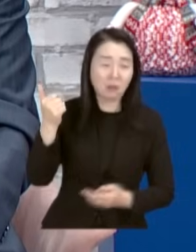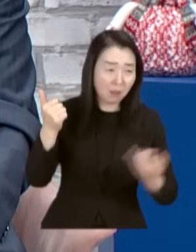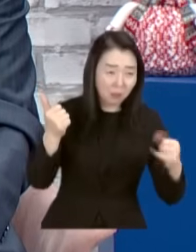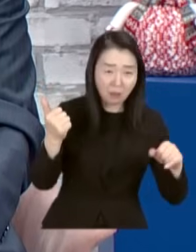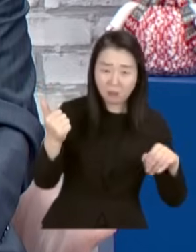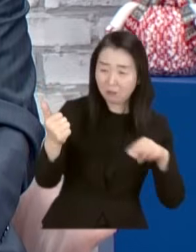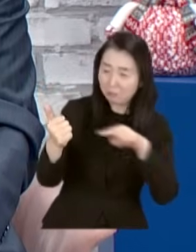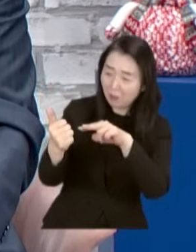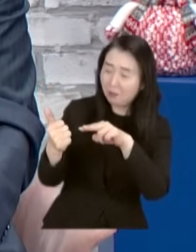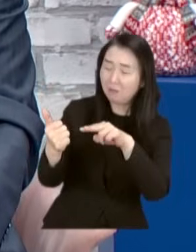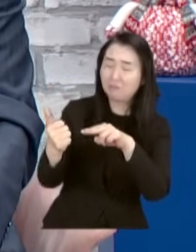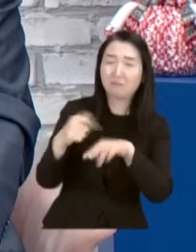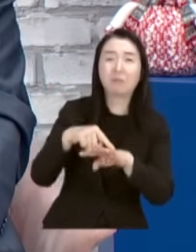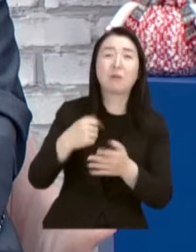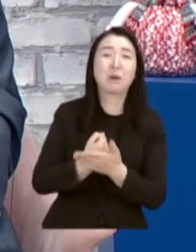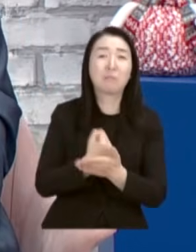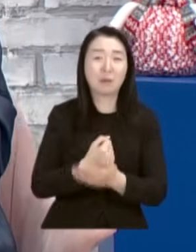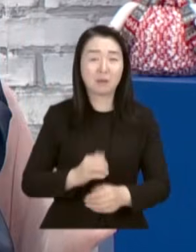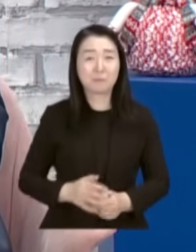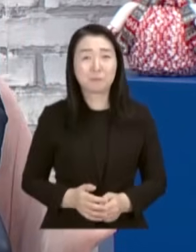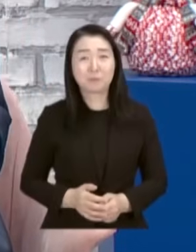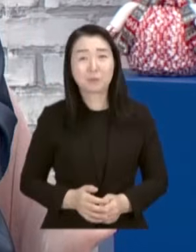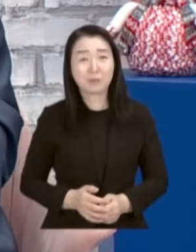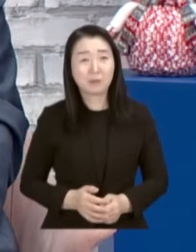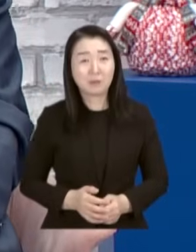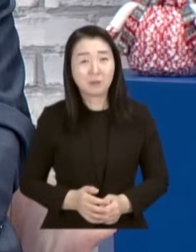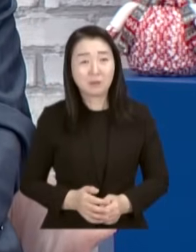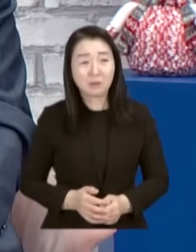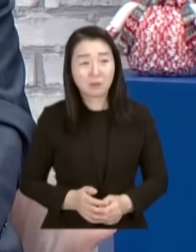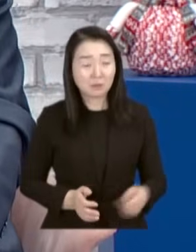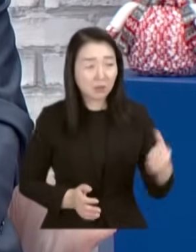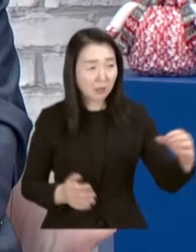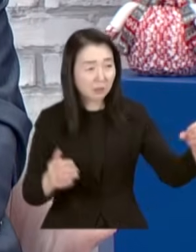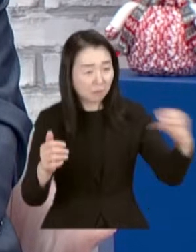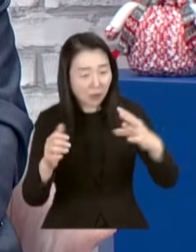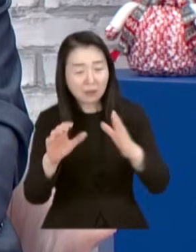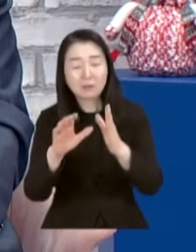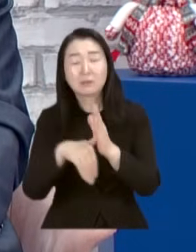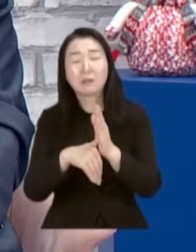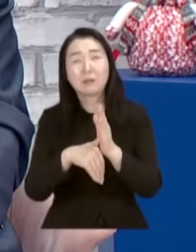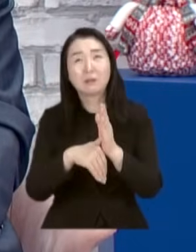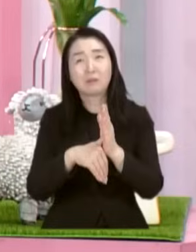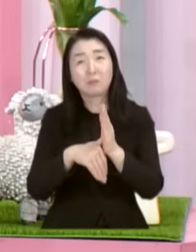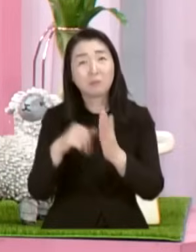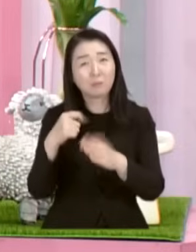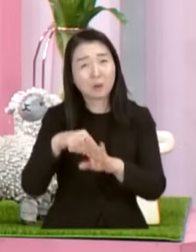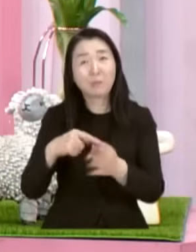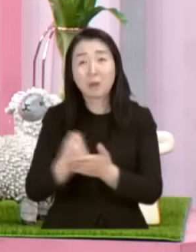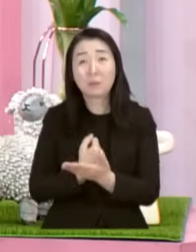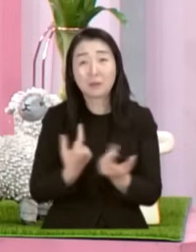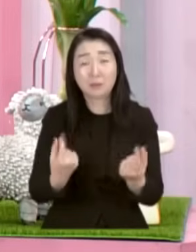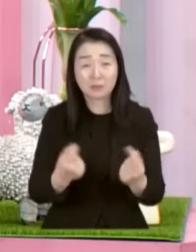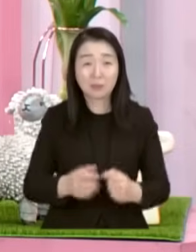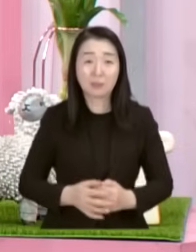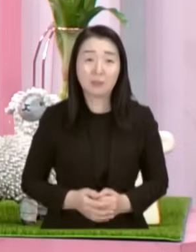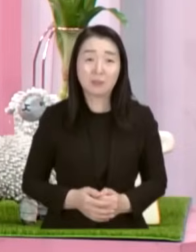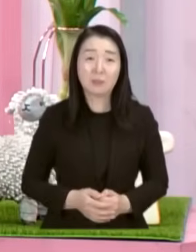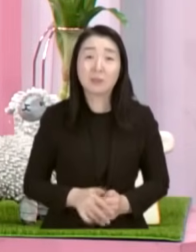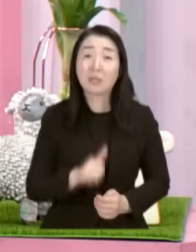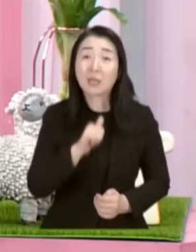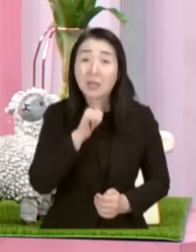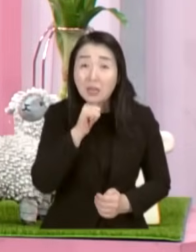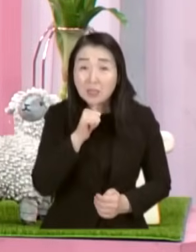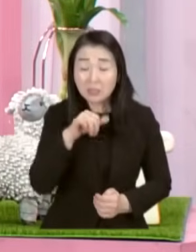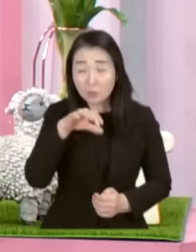방향이니 애들은 얼마나 속이 상했겠어요. 근데 그 얘기를 듣는 목사님도 얼마나 가슴이 얼마나 아팠을까. 그때 문을 대부분의 이제 그런